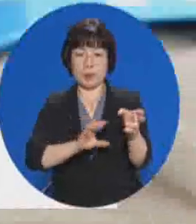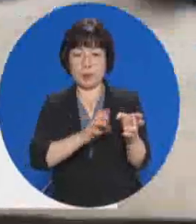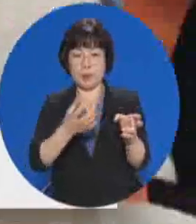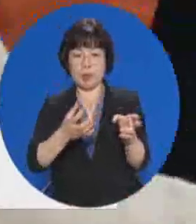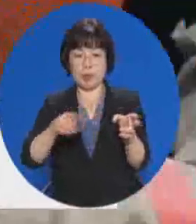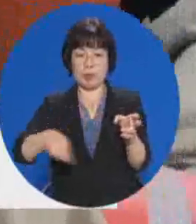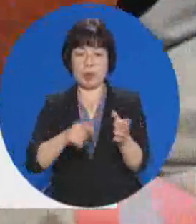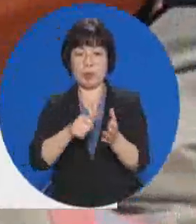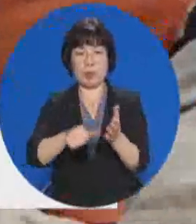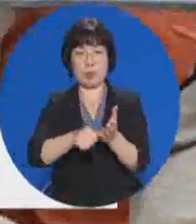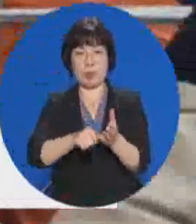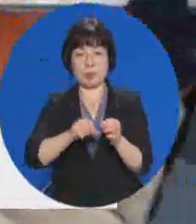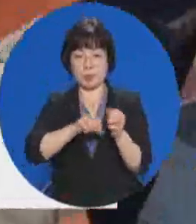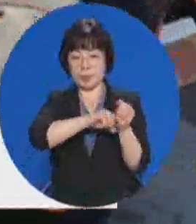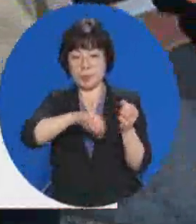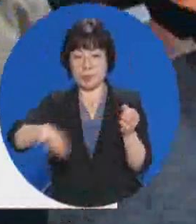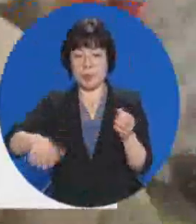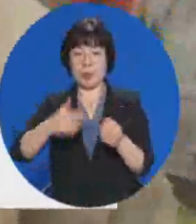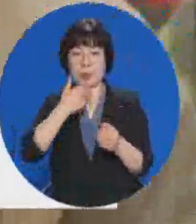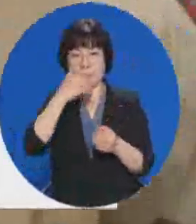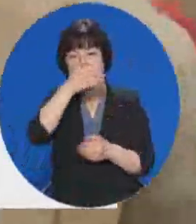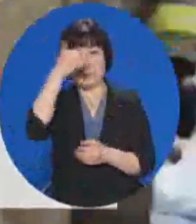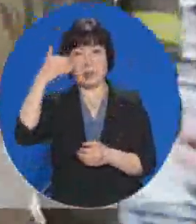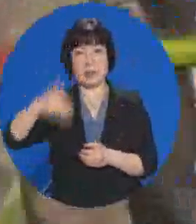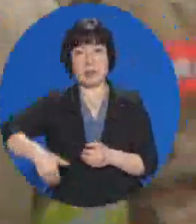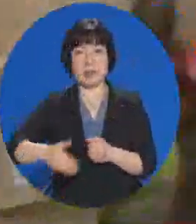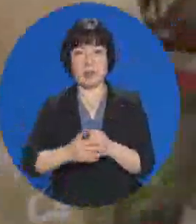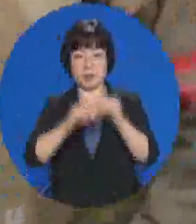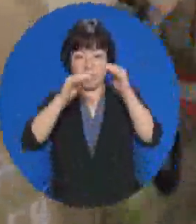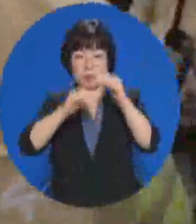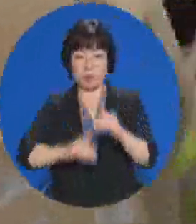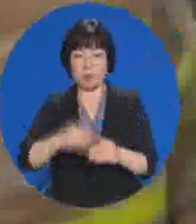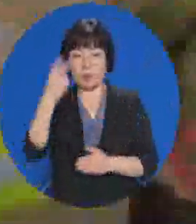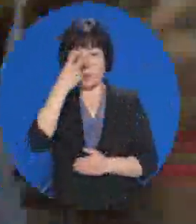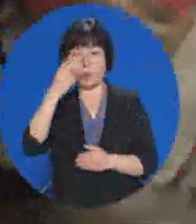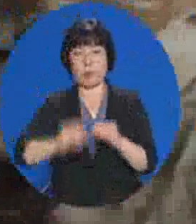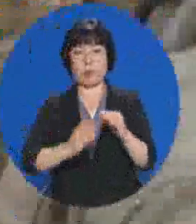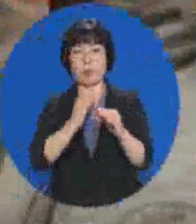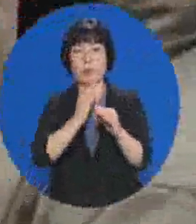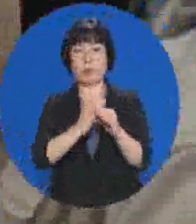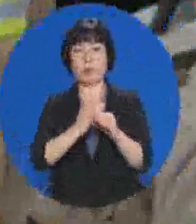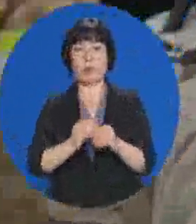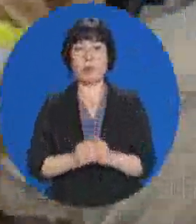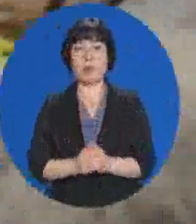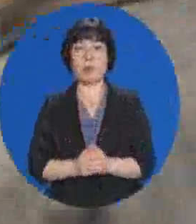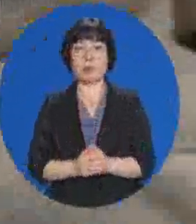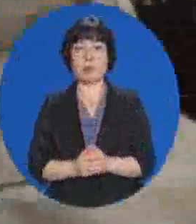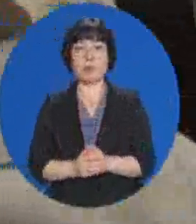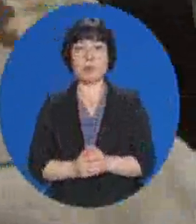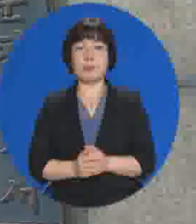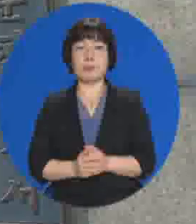속 화학물질이 외부로 유출되지는 않았다며 정확한 사고 원인을 조사하고 있습니다.